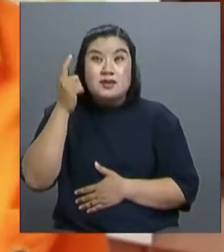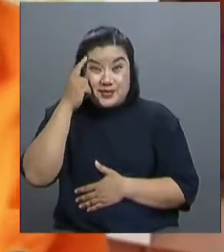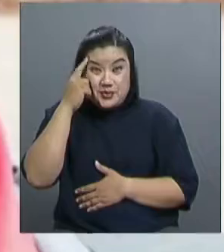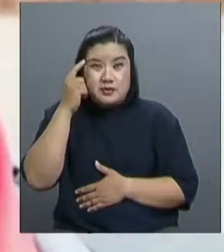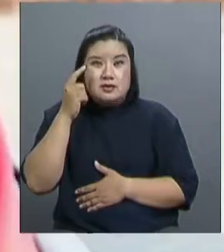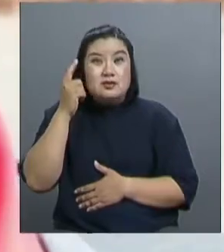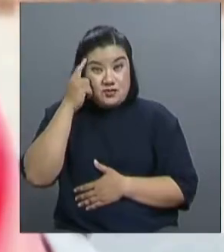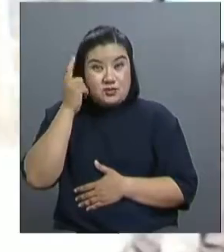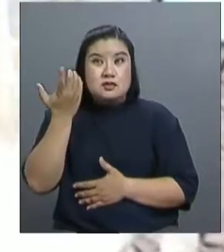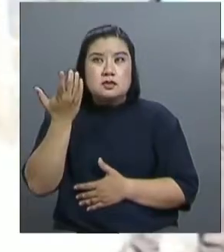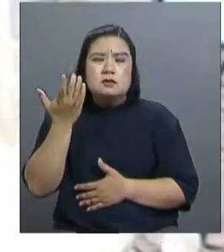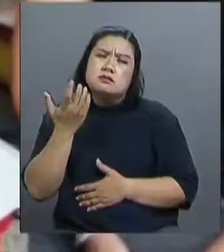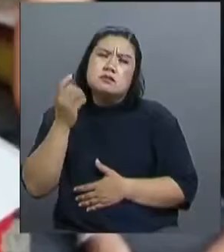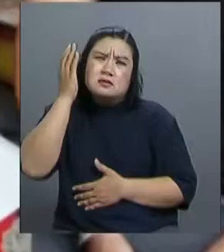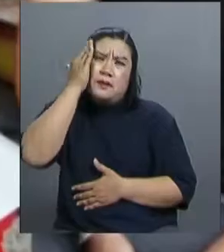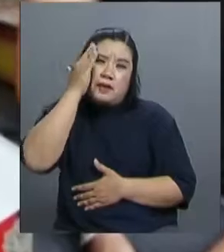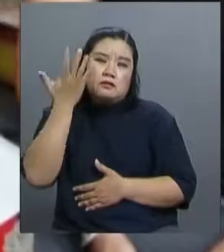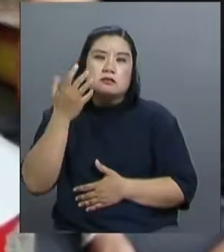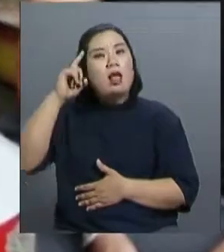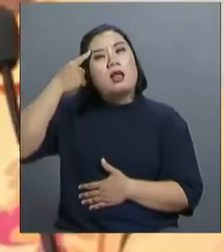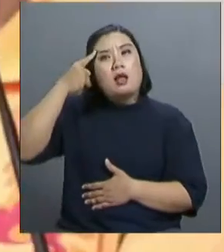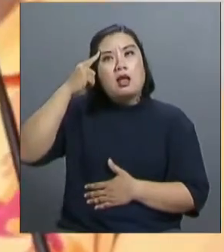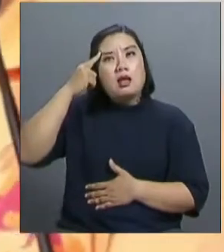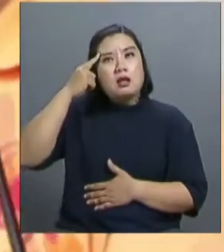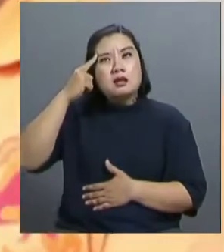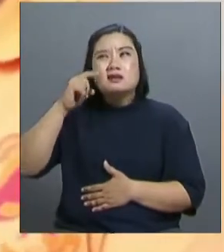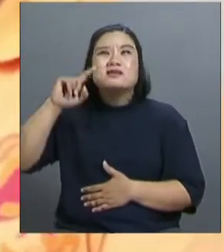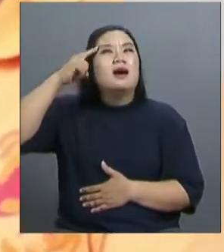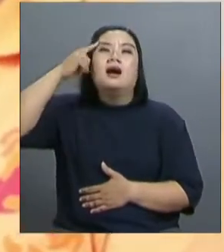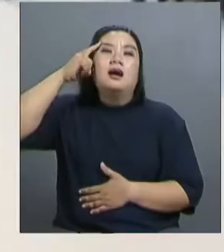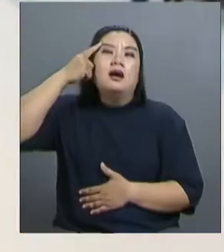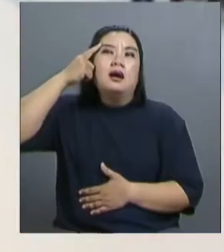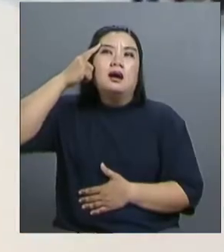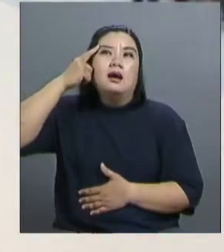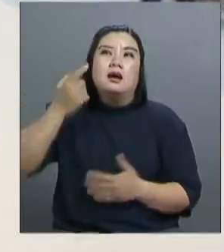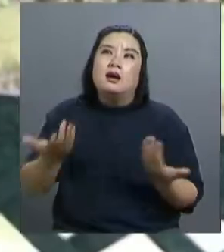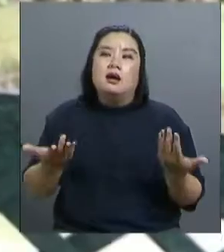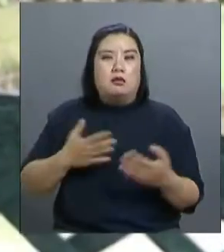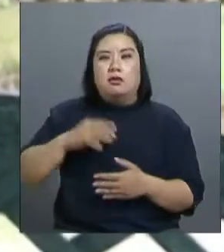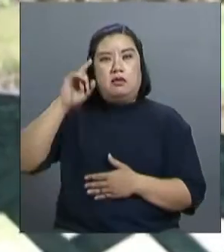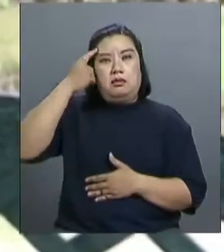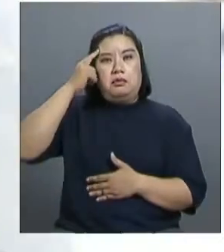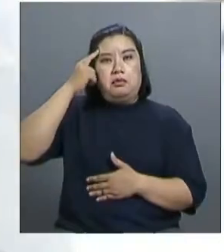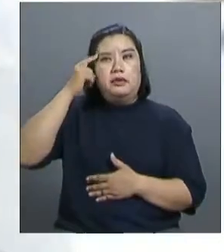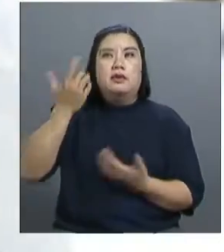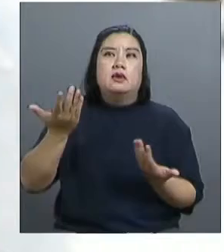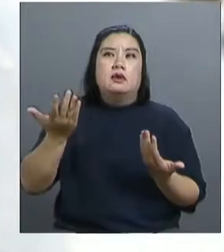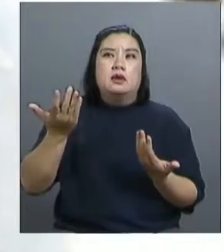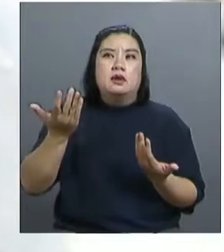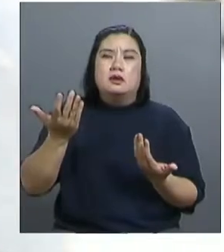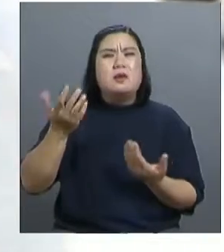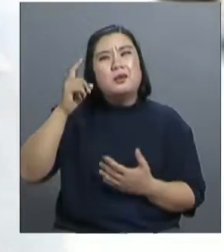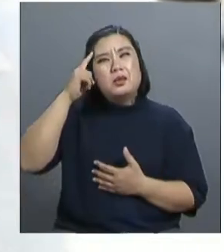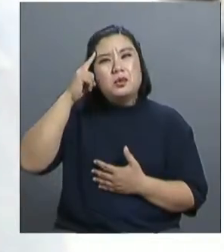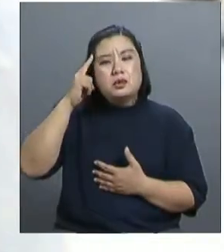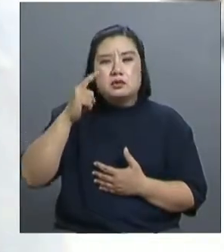รู้ค่ะ ก็ทราบค่ะ ไม่รู้ครับ ทราบค่ะ ไม่รู้ค ่ ะ อ๋อไม่ทราบครับ ไม่รู้ค่ะ อ๋ออันนี้ไม่ค่อย